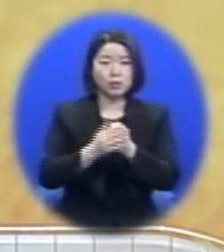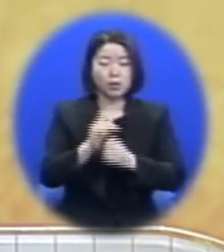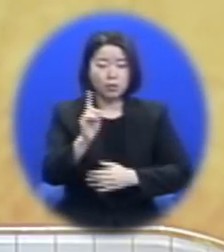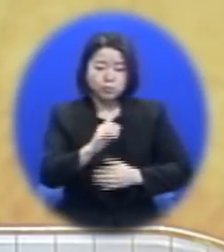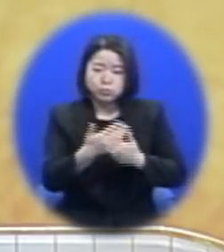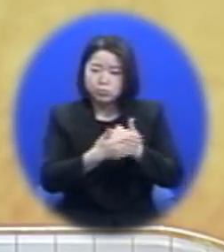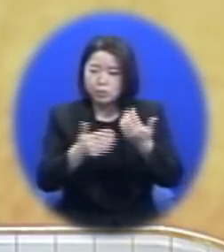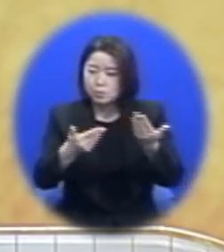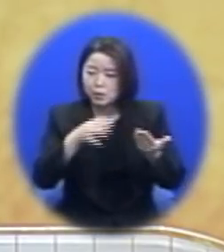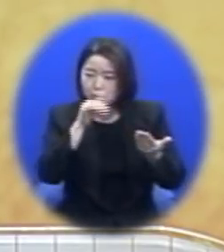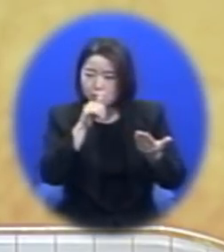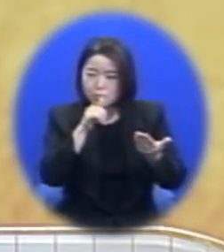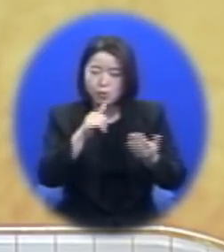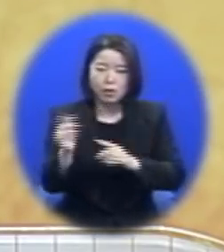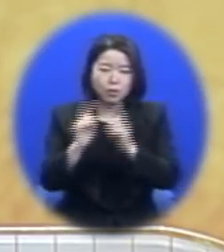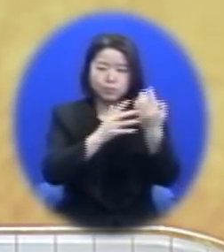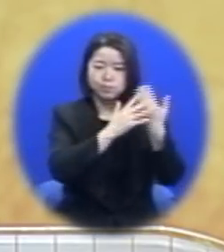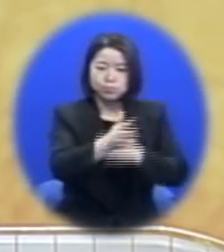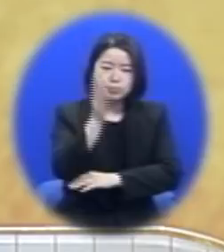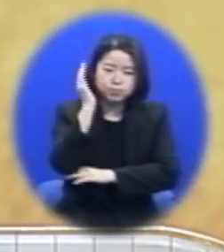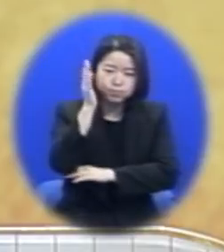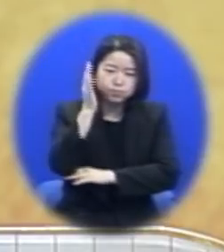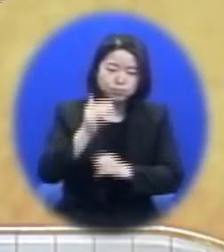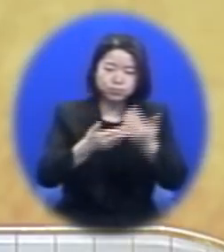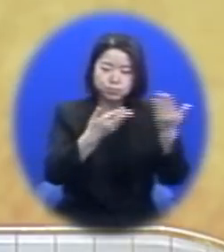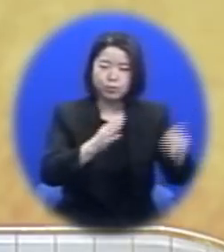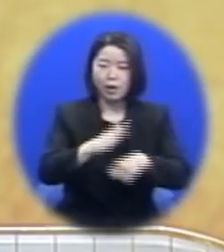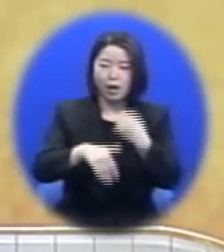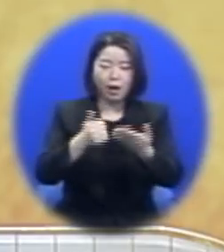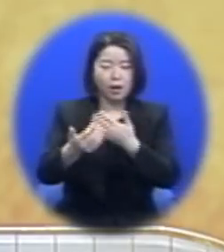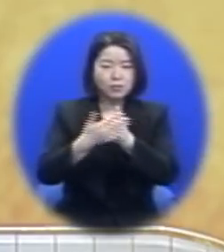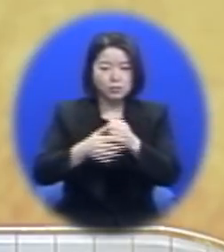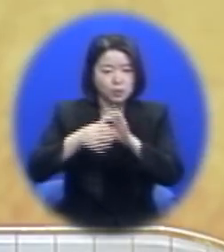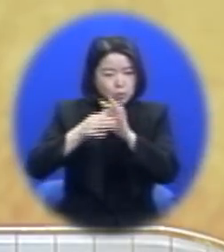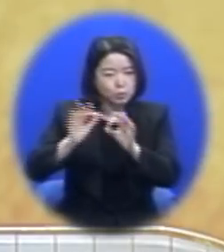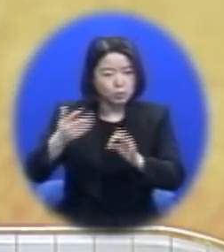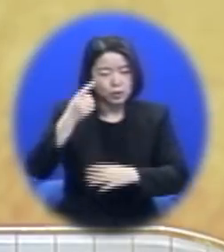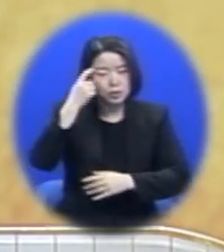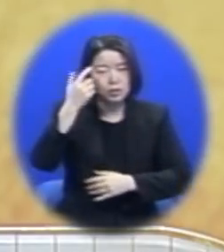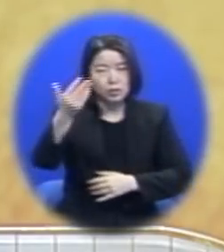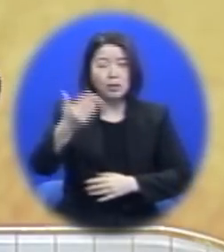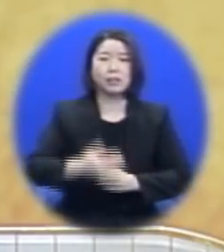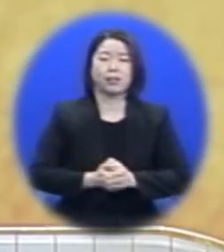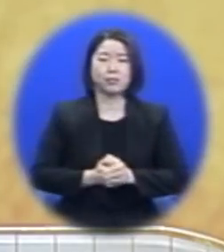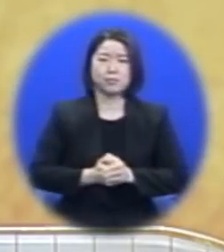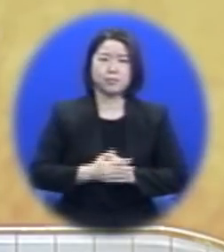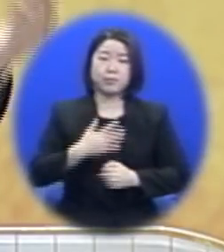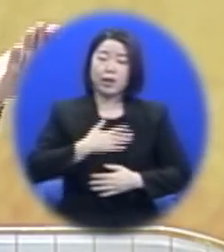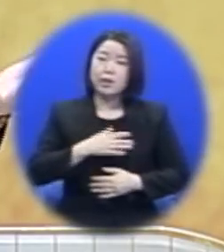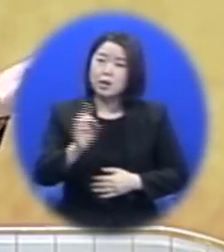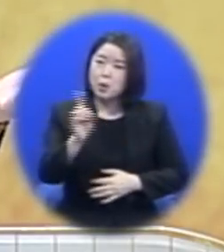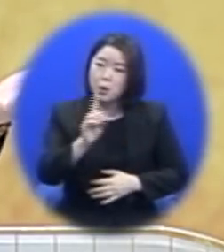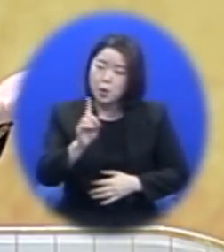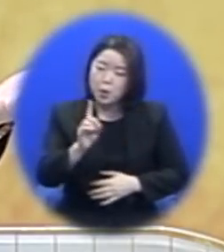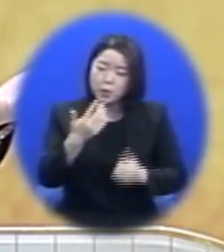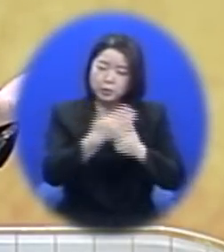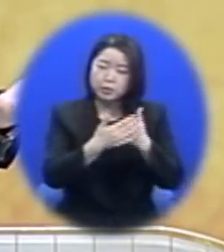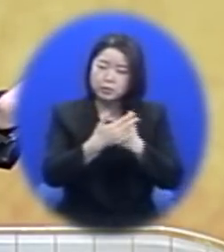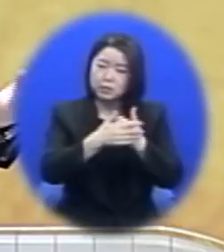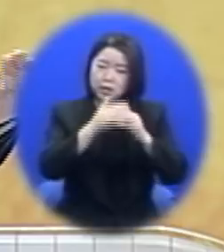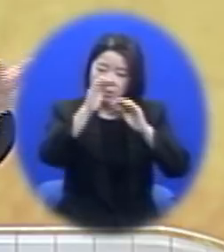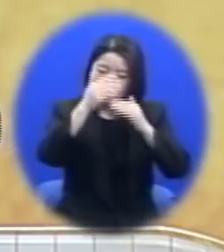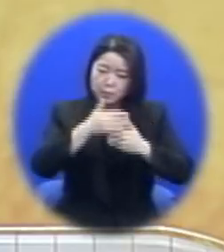가서 부흥회 때 말씀을 전하고 하나님의 은혜의 통로가 되지 않겠습니까? 도대체 나는 어떤 은혜를